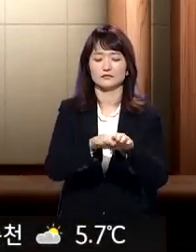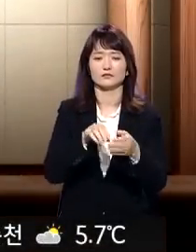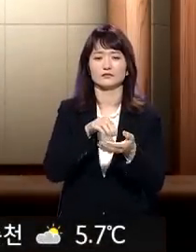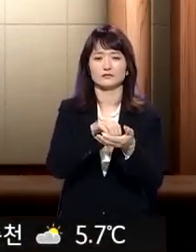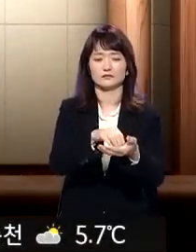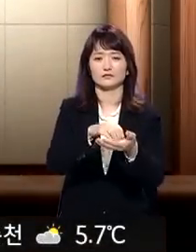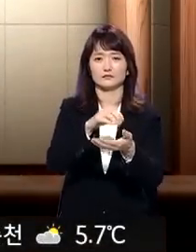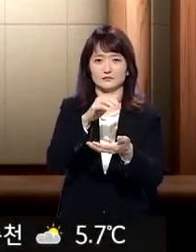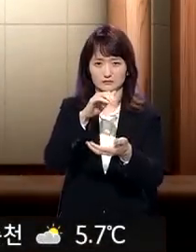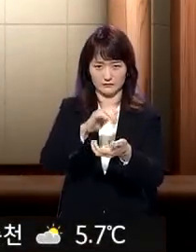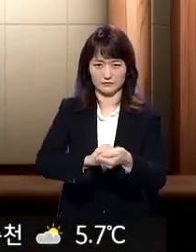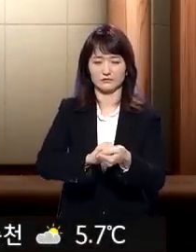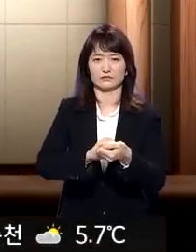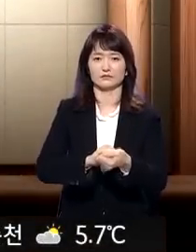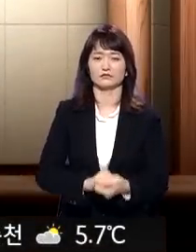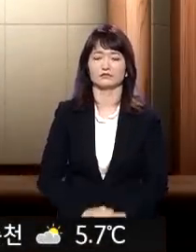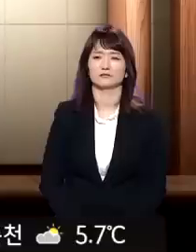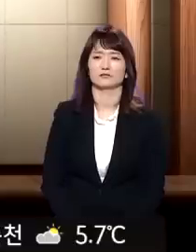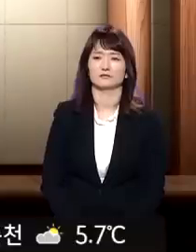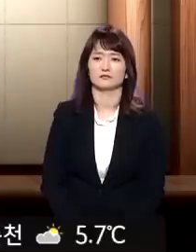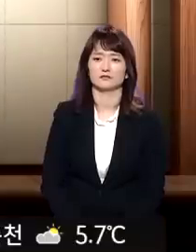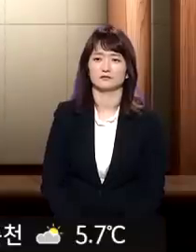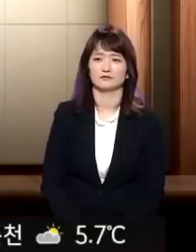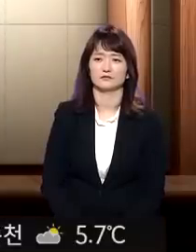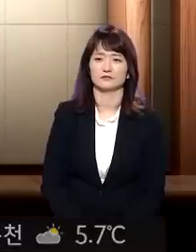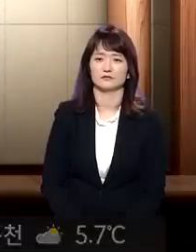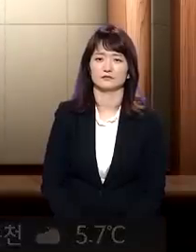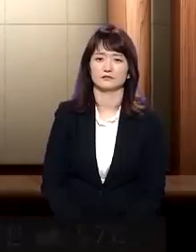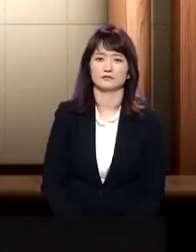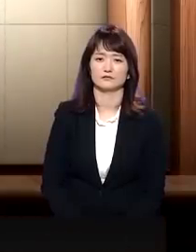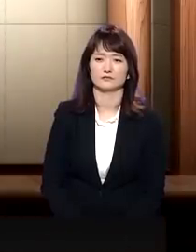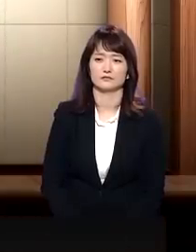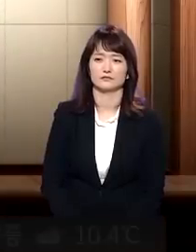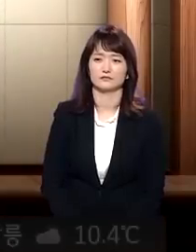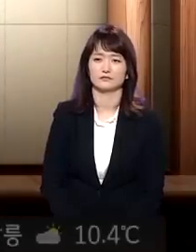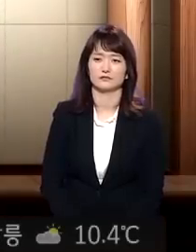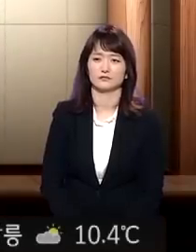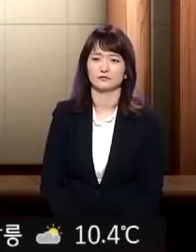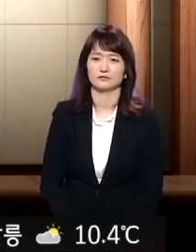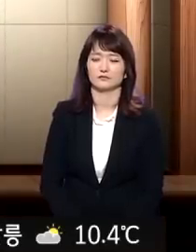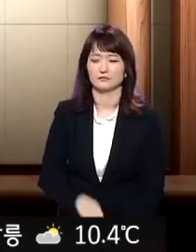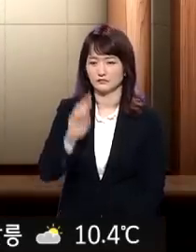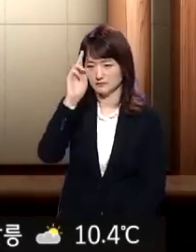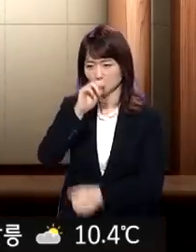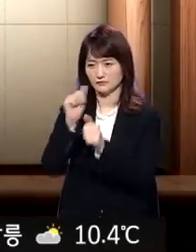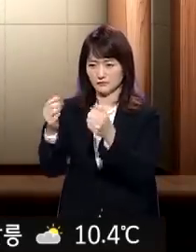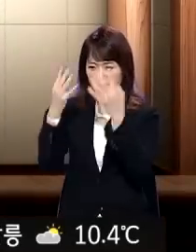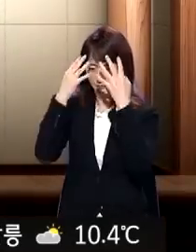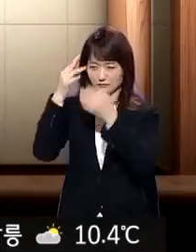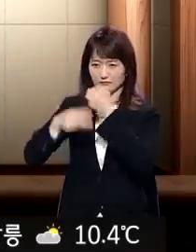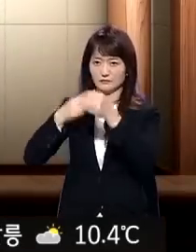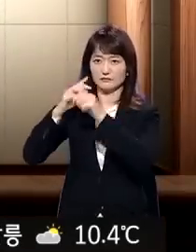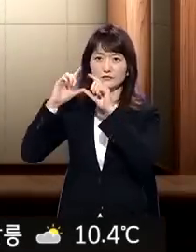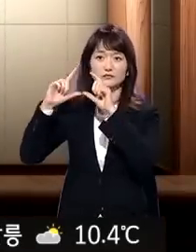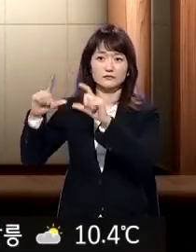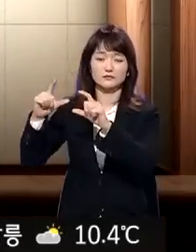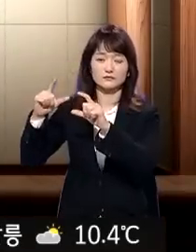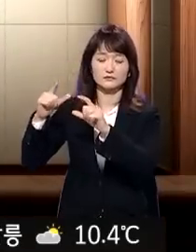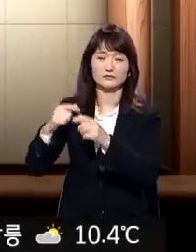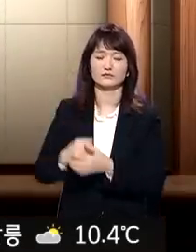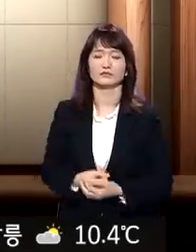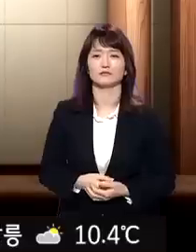내렸습니다. 지금 그 우리 가족 여러분들이 우리 박 변호사님이 3년 딱 하는 순간 다른 거